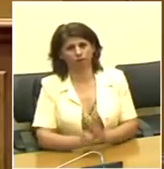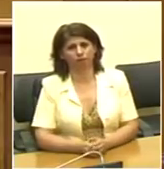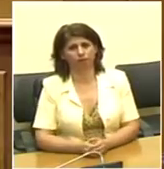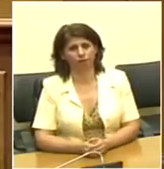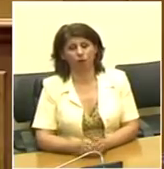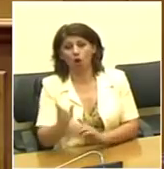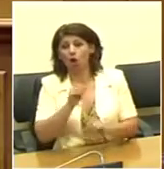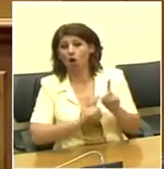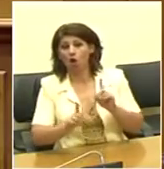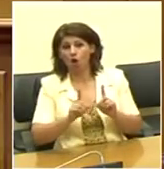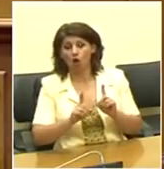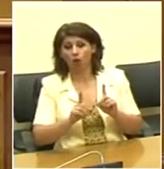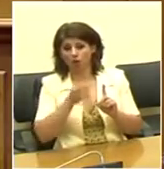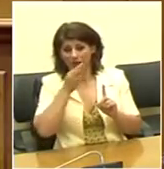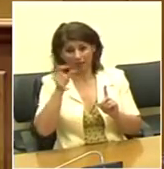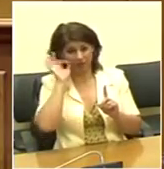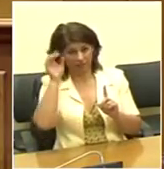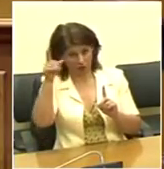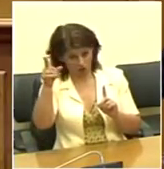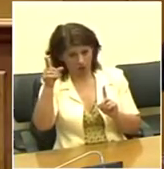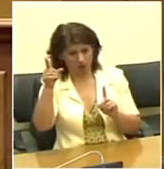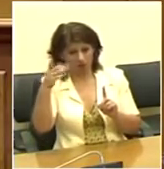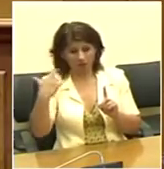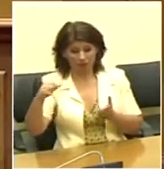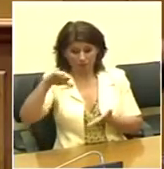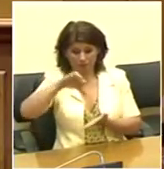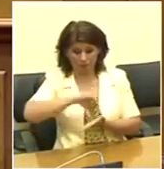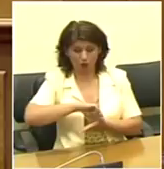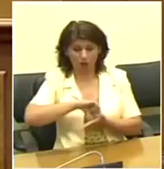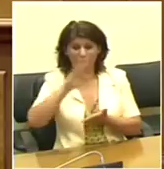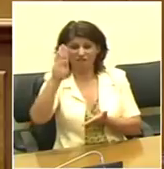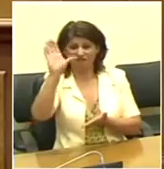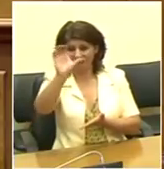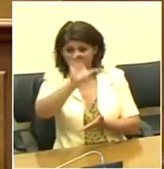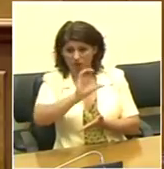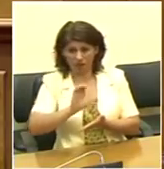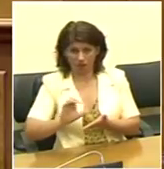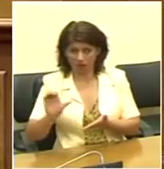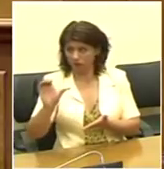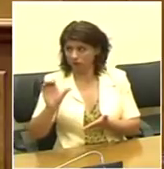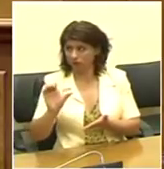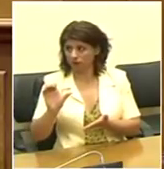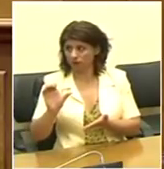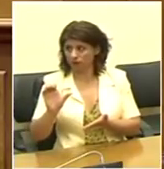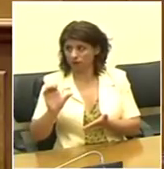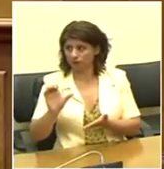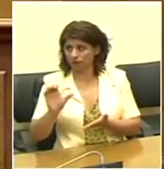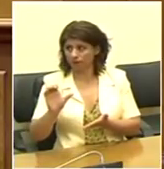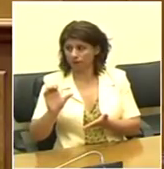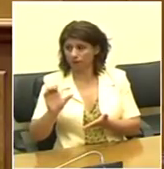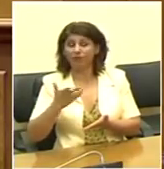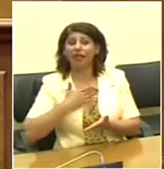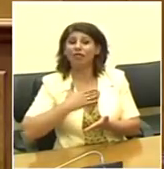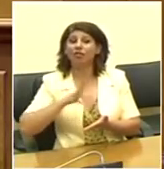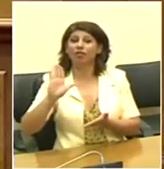Όποιος λέει στη Θεσσαλονίκη ότι θα είναι η πρωτεύουσα των Βαλκανίων και δεν θέλει φιλικές σχέσεις